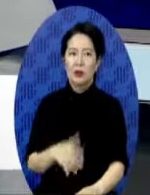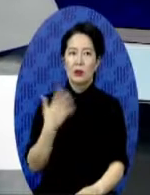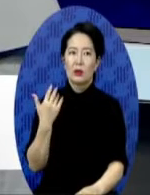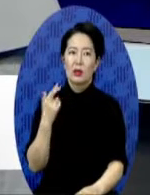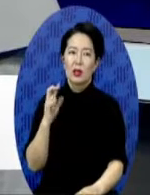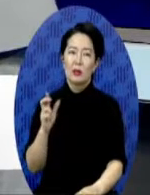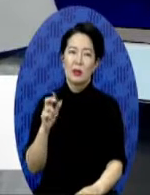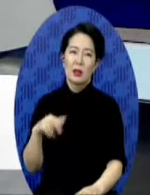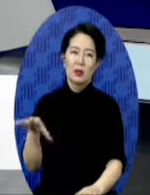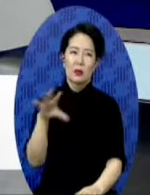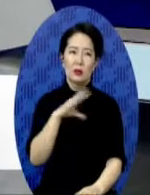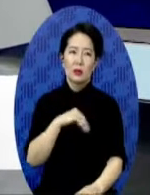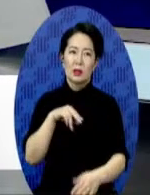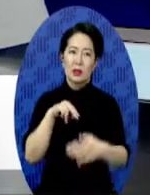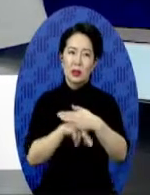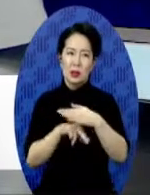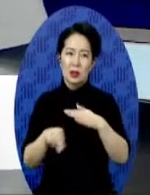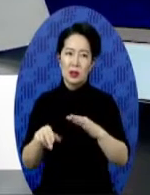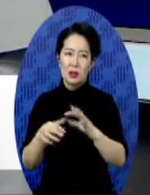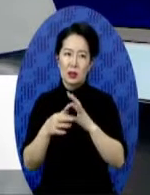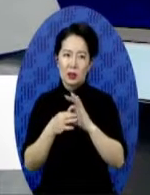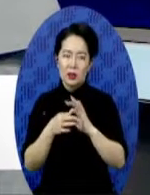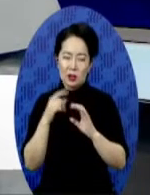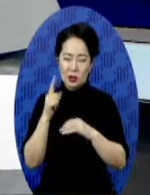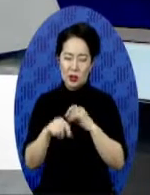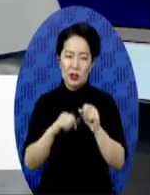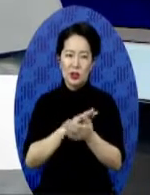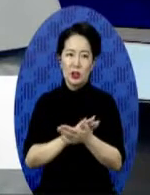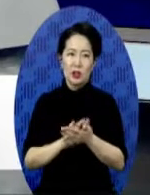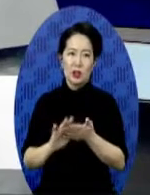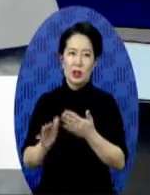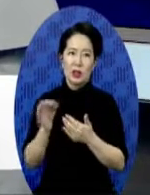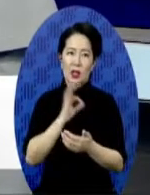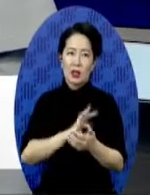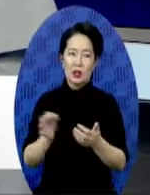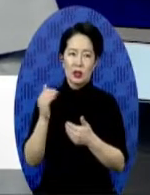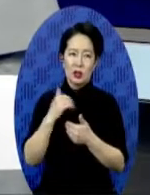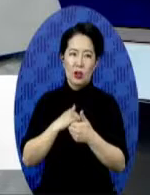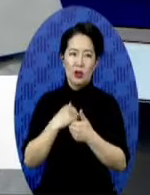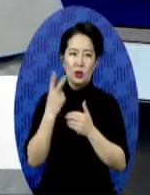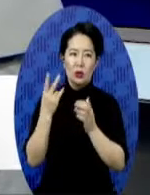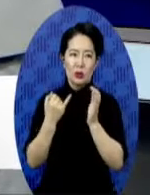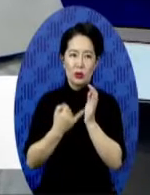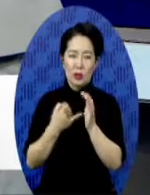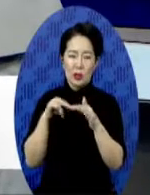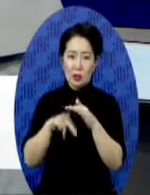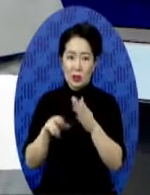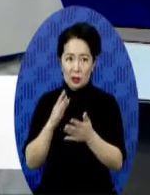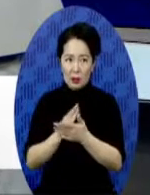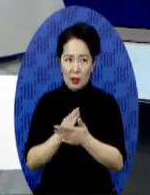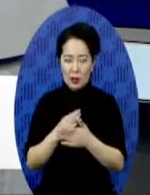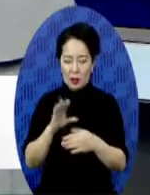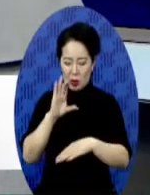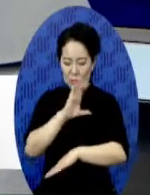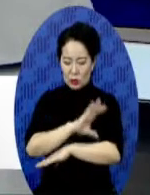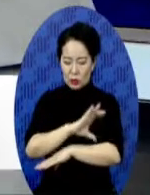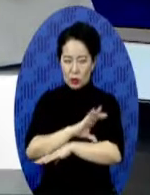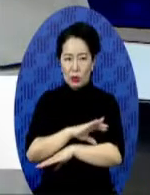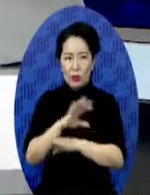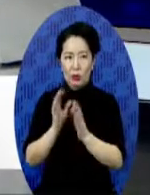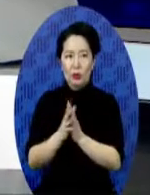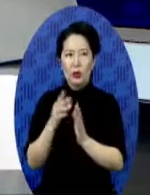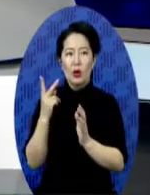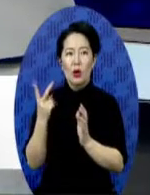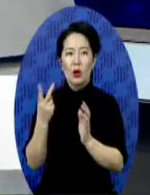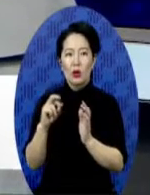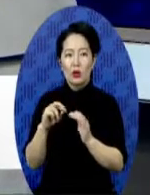Нийслэлд бол яг цэцэрлэгийн хувьд энэ жил шинээр ашиглалтанд орсон 26 цэцэрлэг байгаа. За харин сургуулийн хувьд бол 20